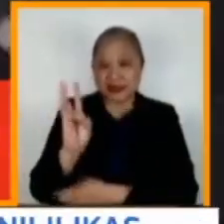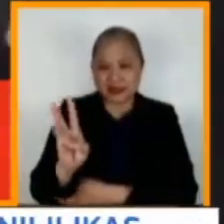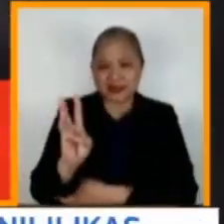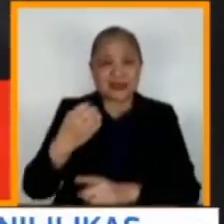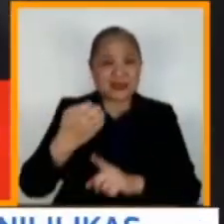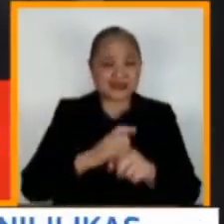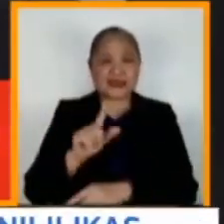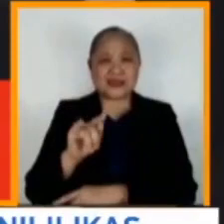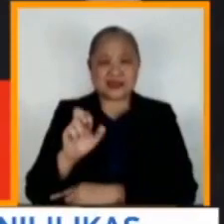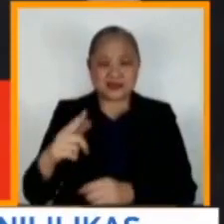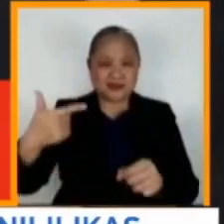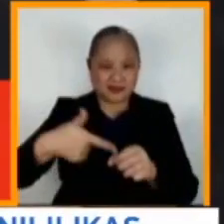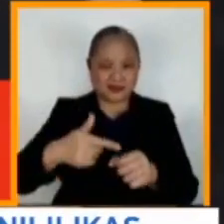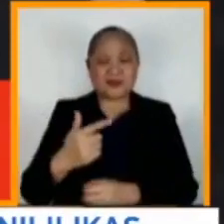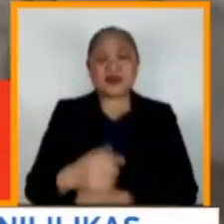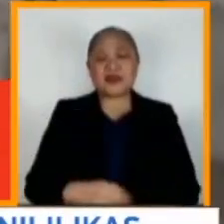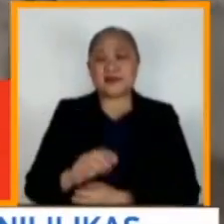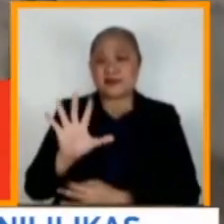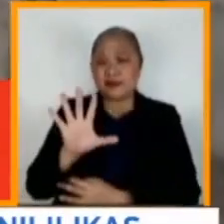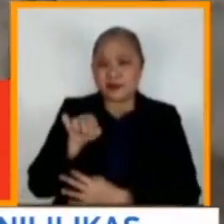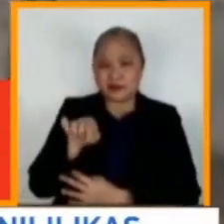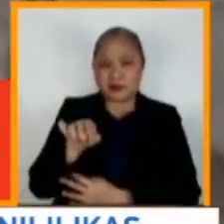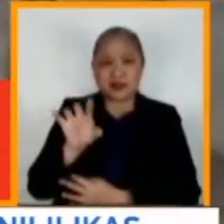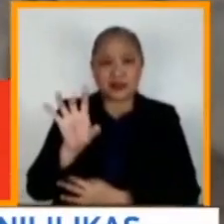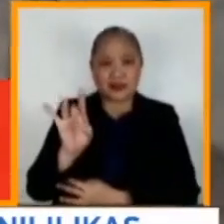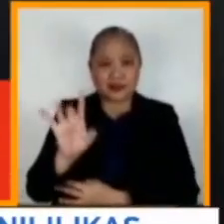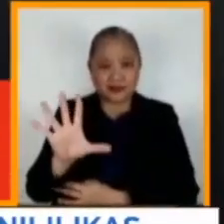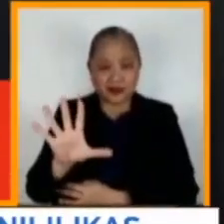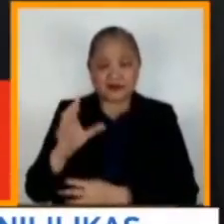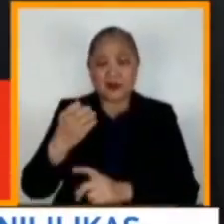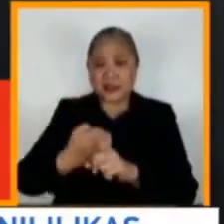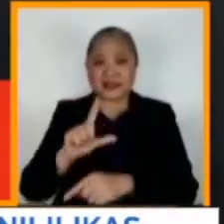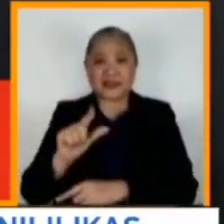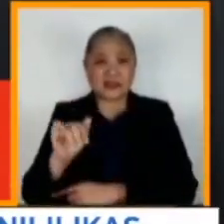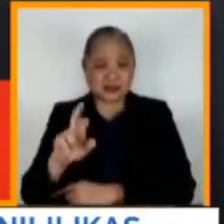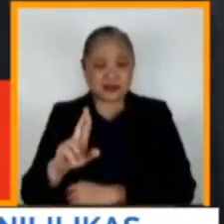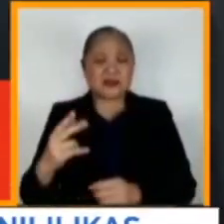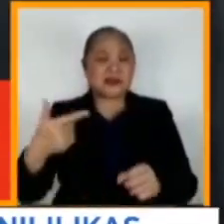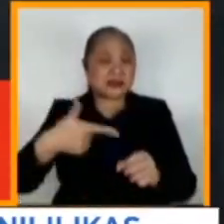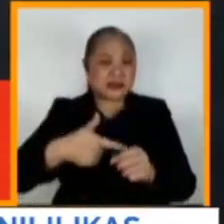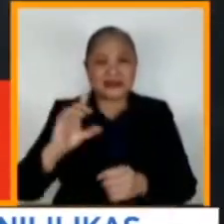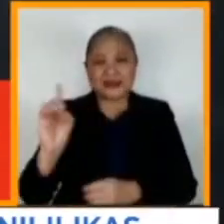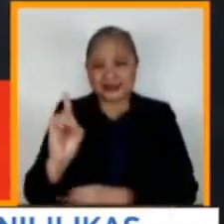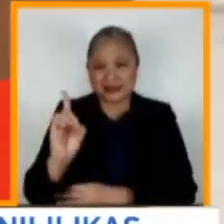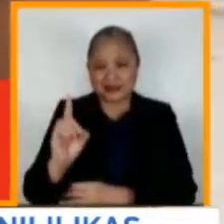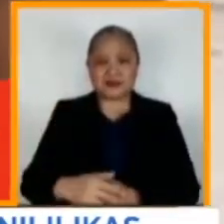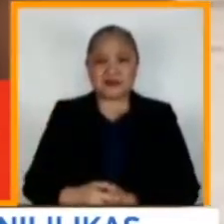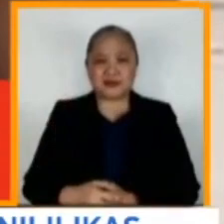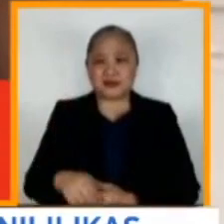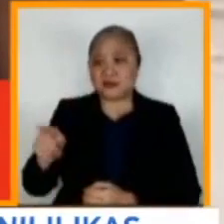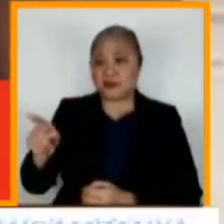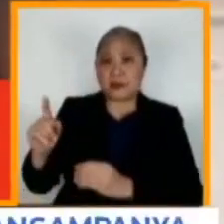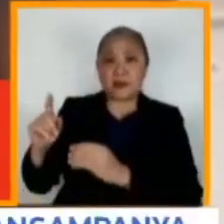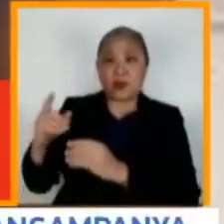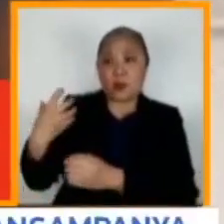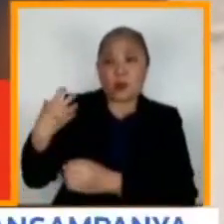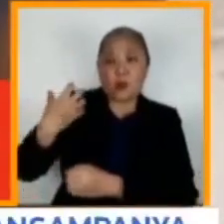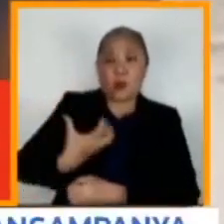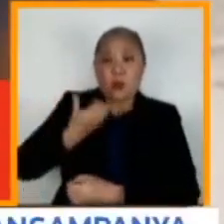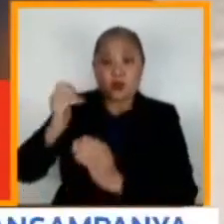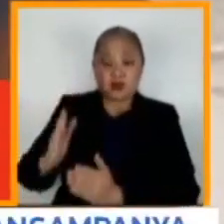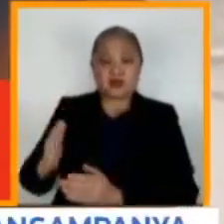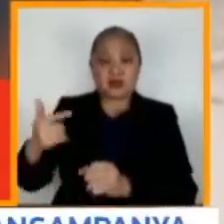and 85 centavos kada litro sa diesel. Ayon sa management ng gasolinahan, mula Marso 10 hanggang Marso